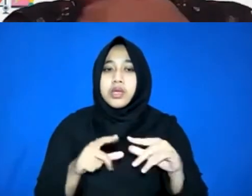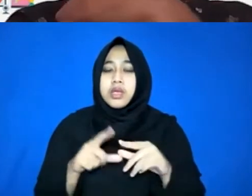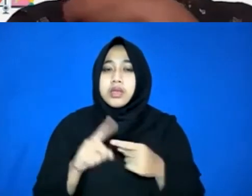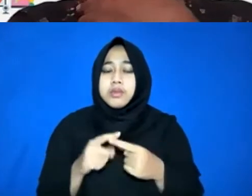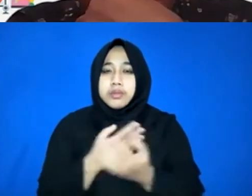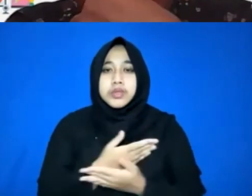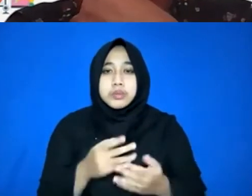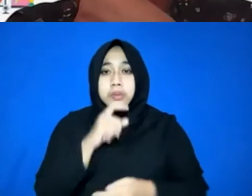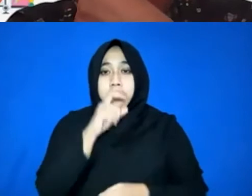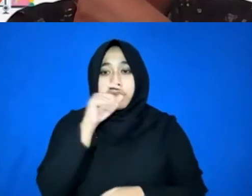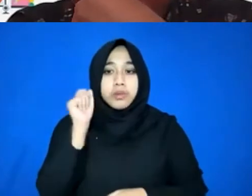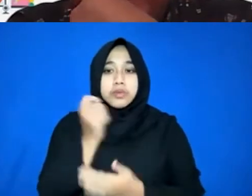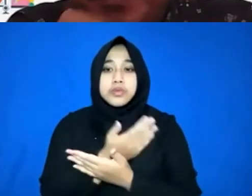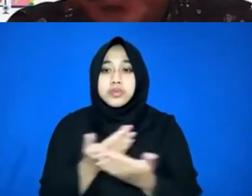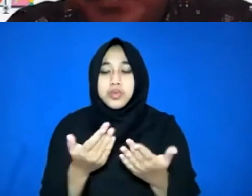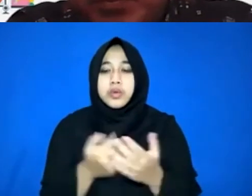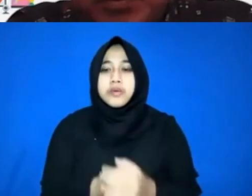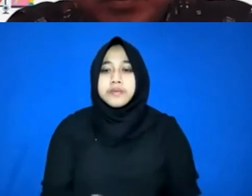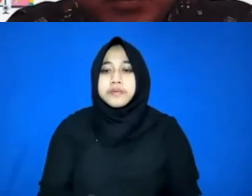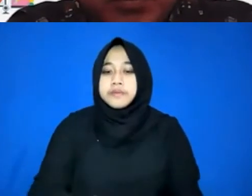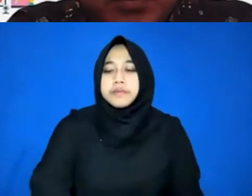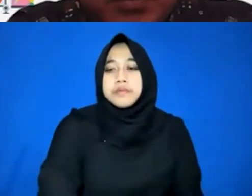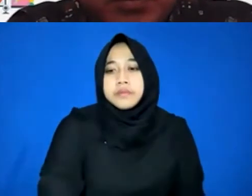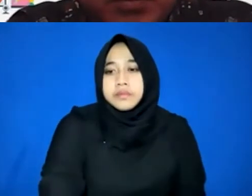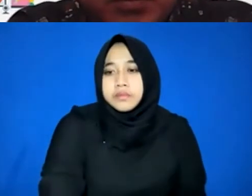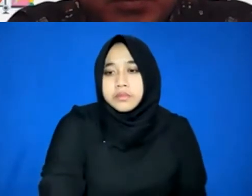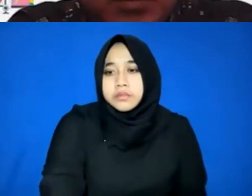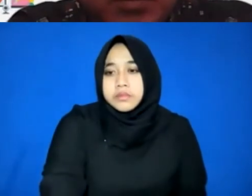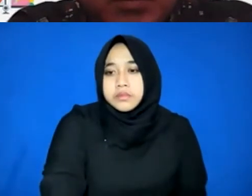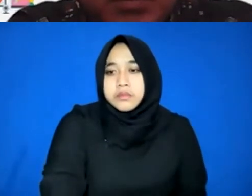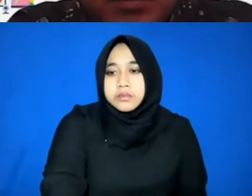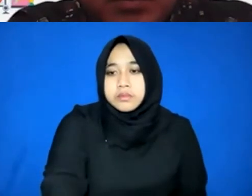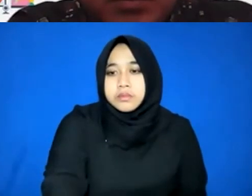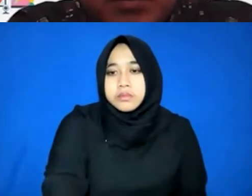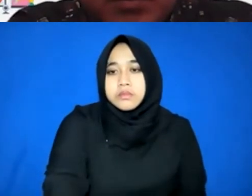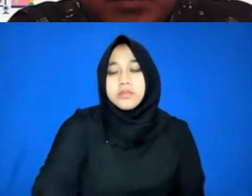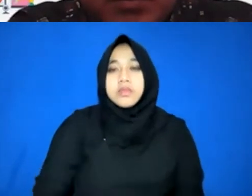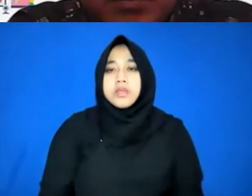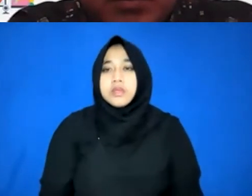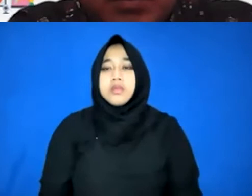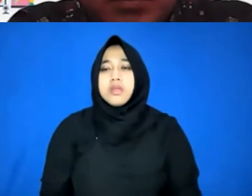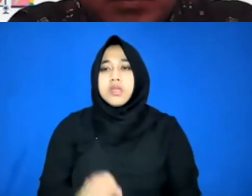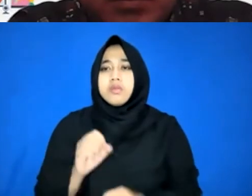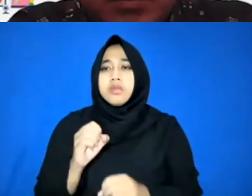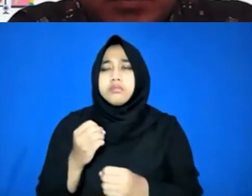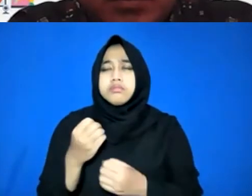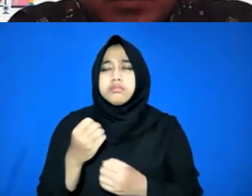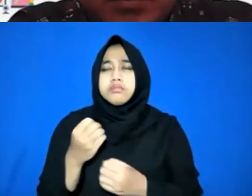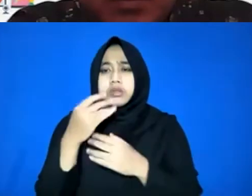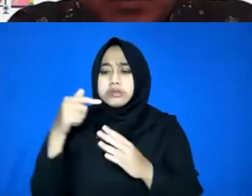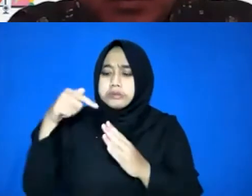semua, untuk menggambarkan lebih jelas tentang bagaimana sih contoh supervisi